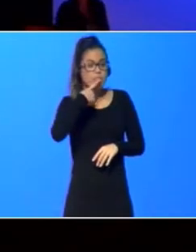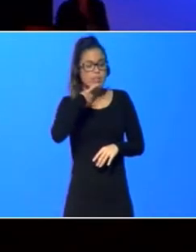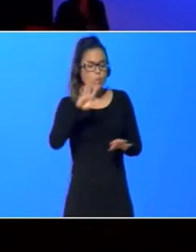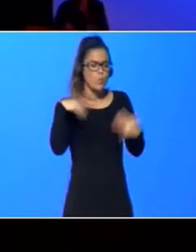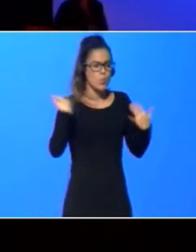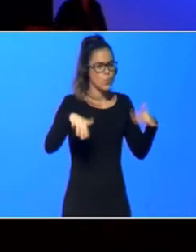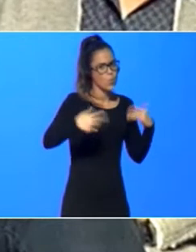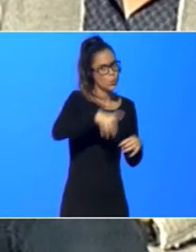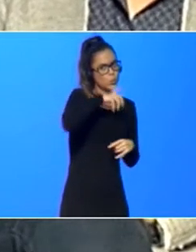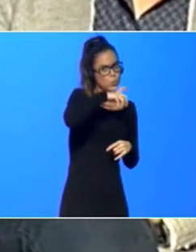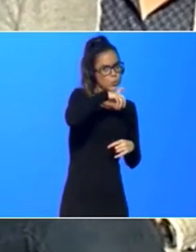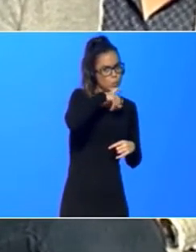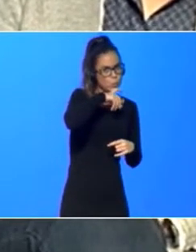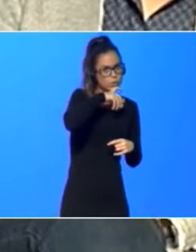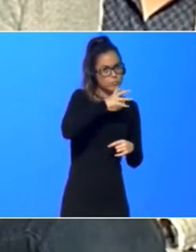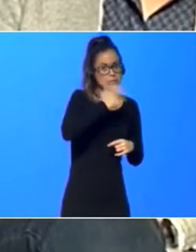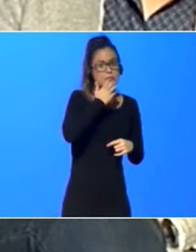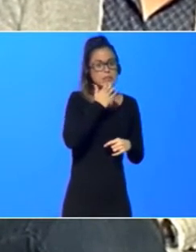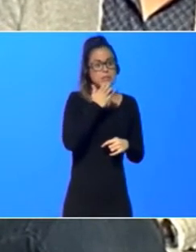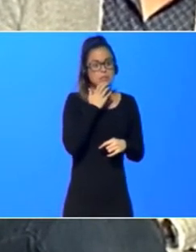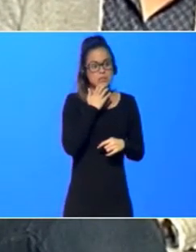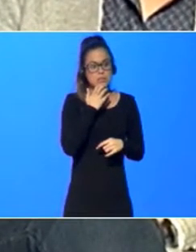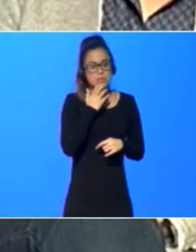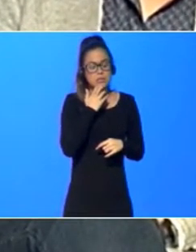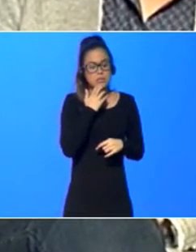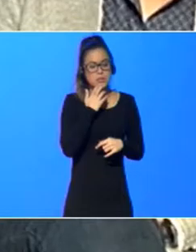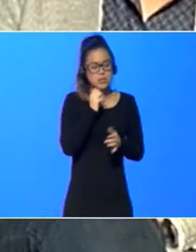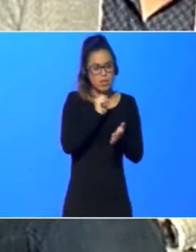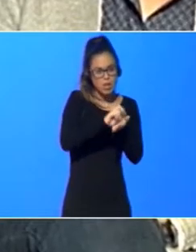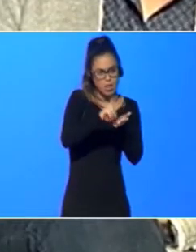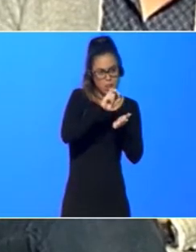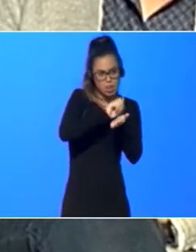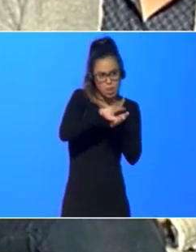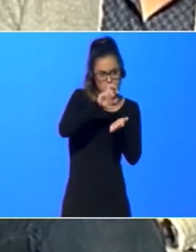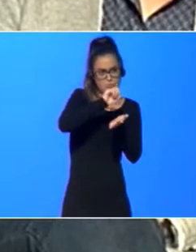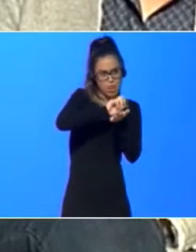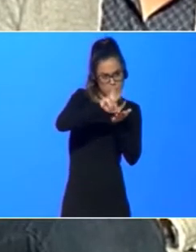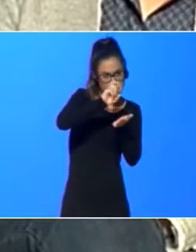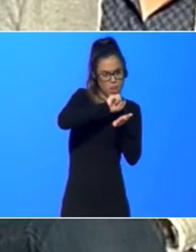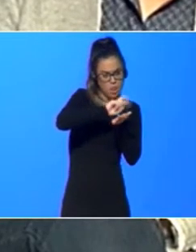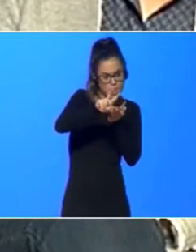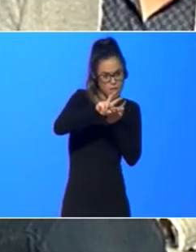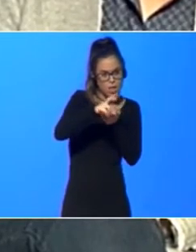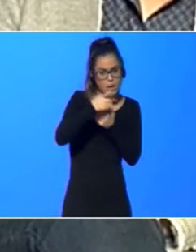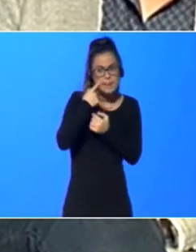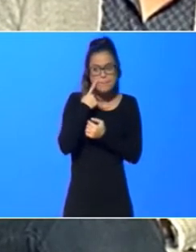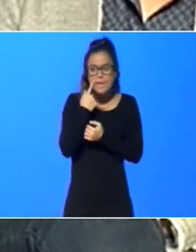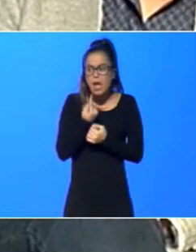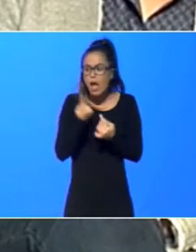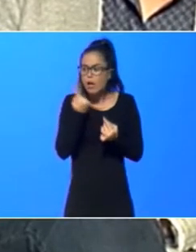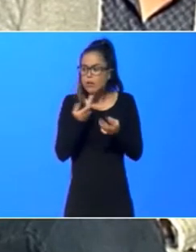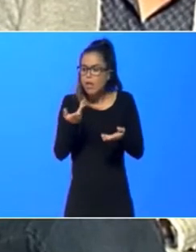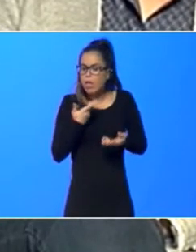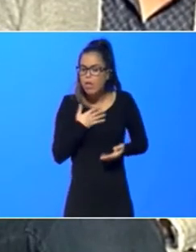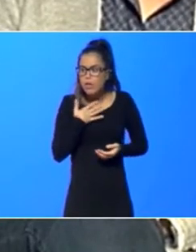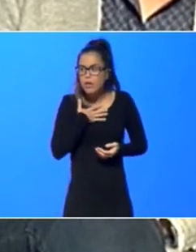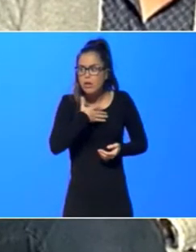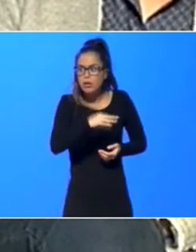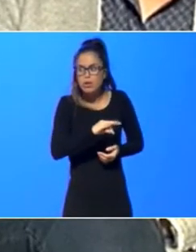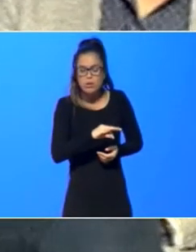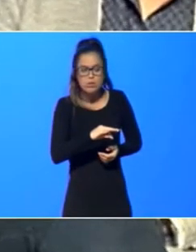zaila, baina behar bada hurbiltzenaz, dikusten dut, aber hor baten batek laguntza edo, eta tokaten